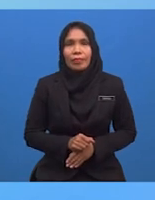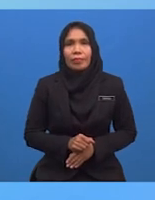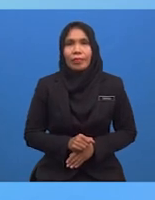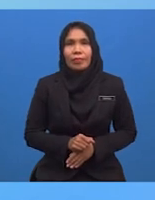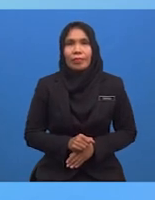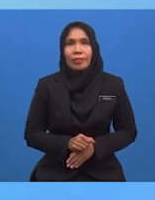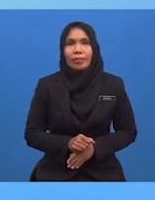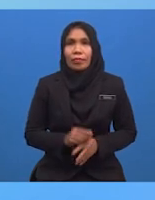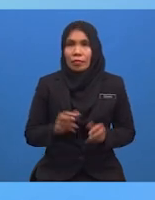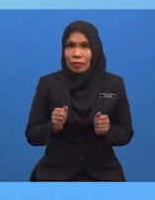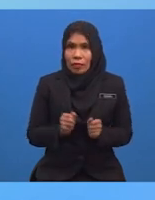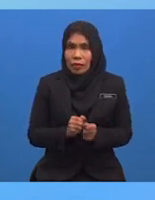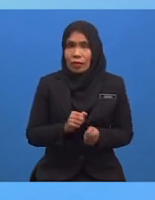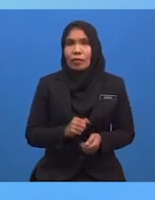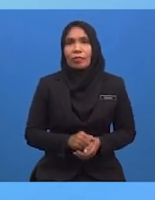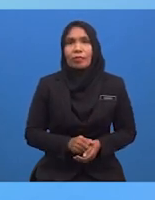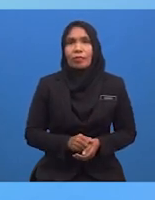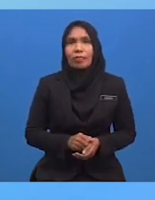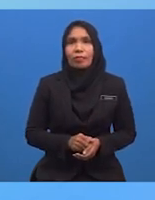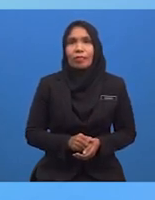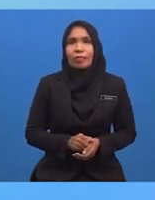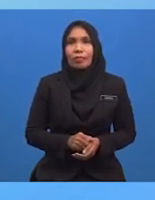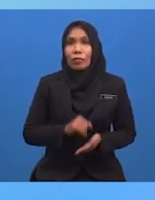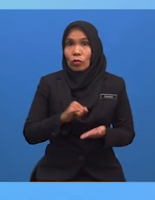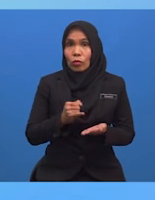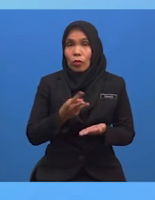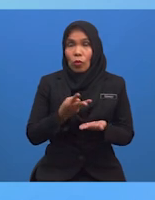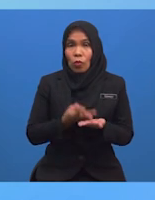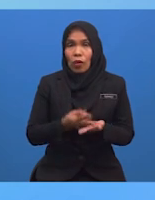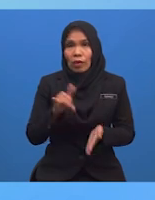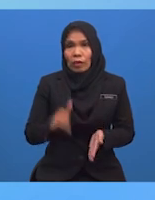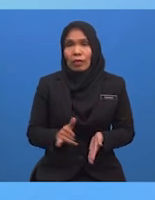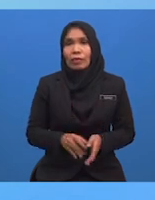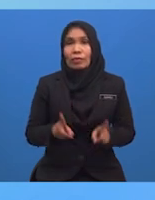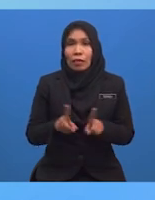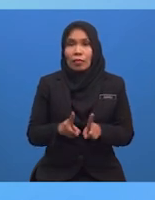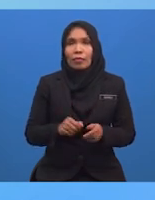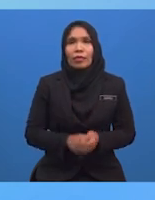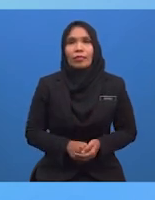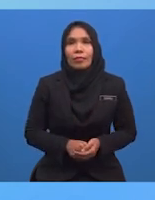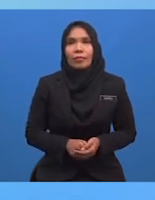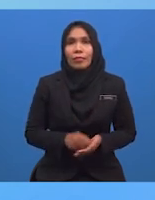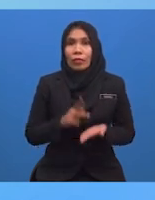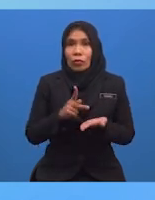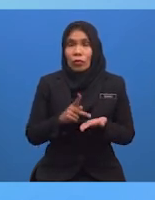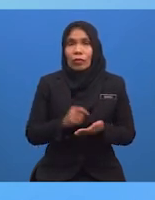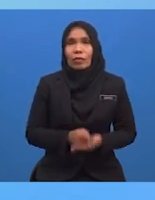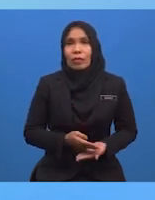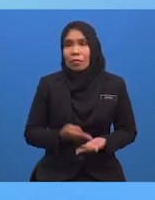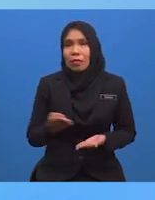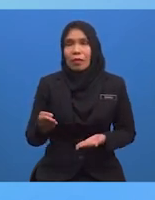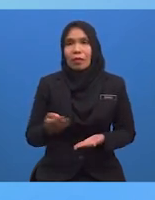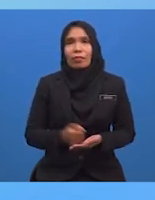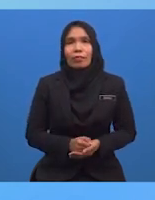ialah dengan jumlah pendapatan wang yang sama, kuantiti barang dan perkhidmatan yang mampu